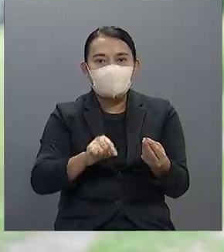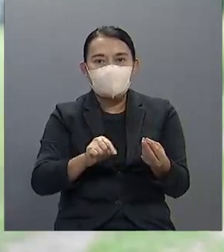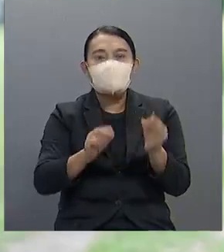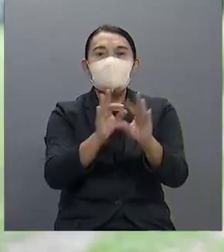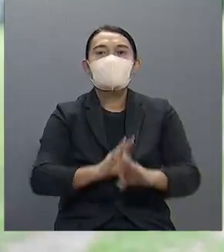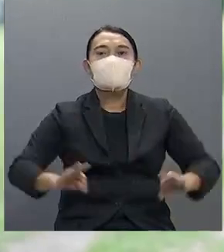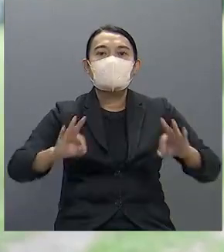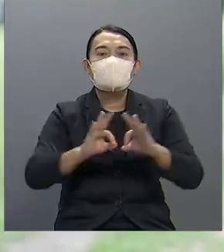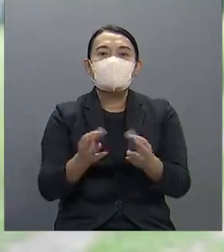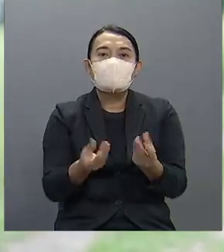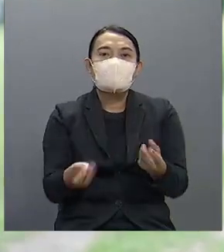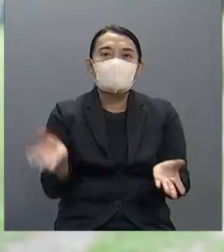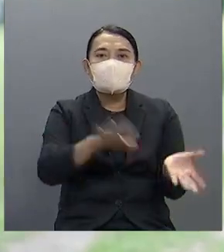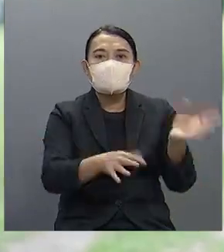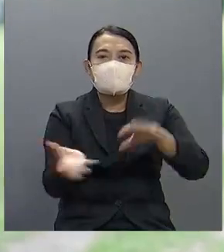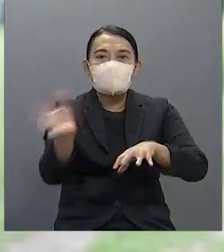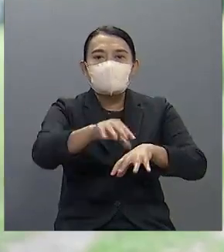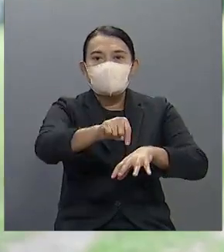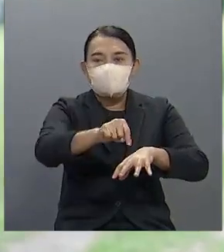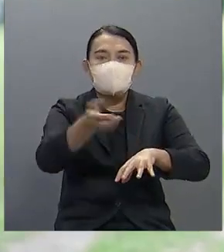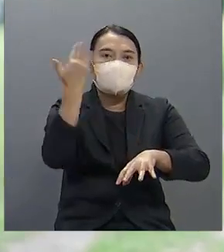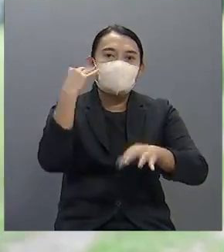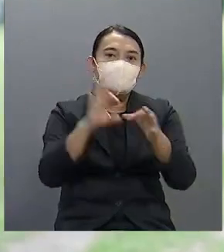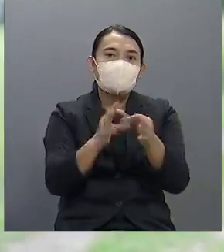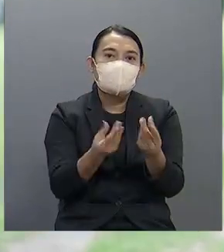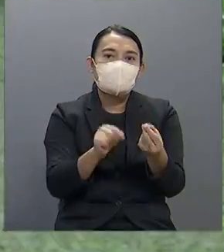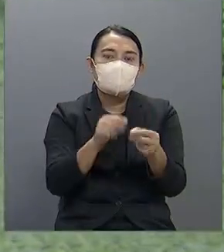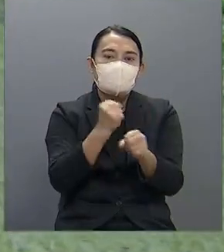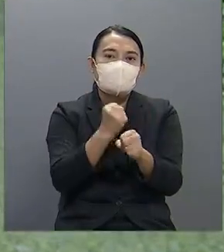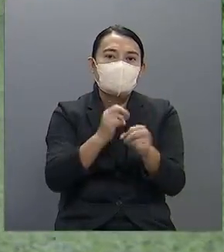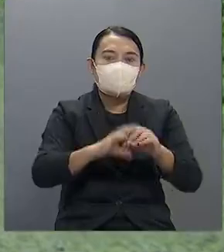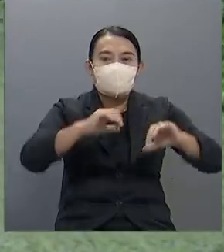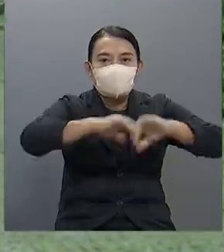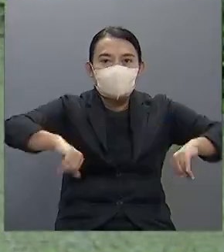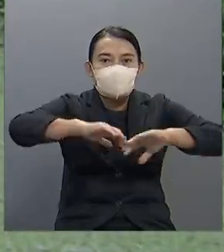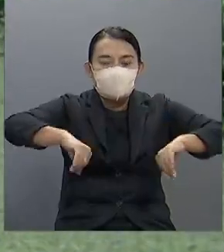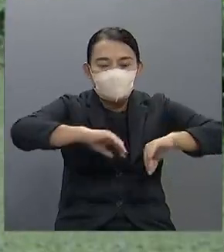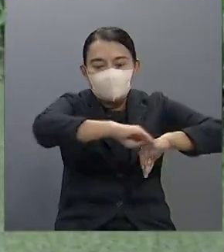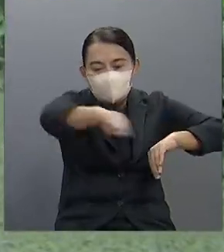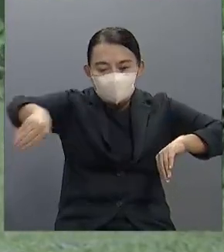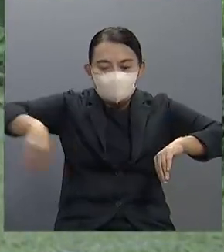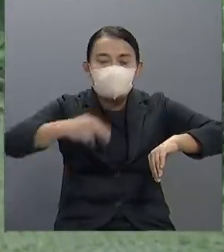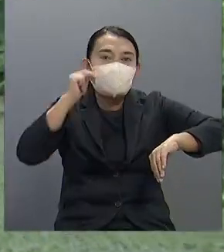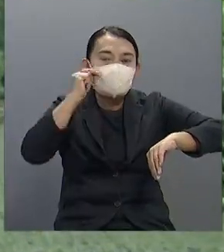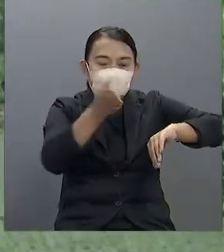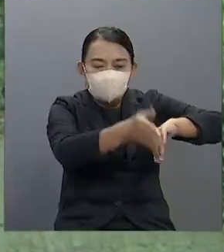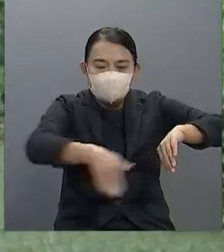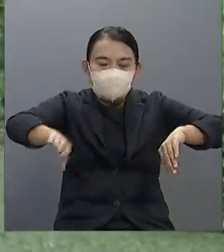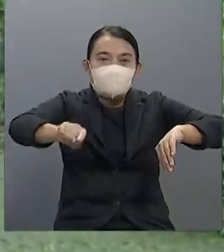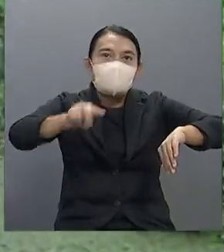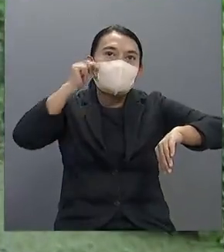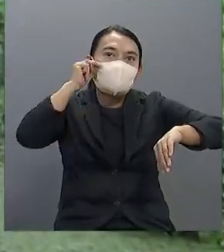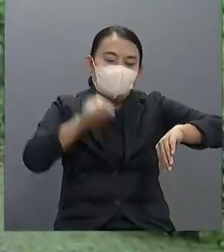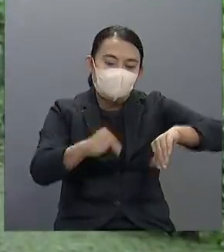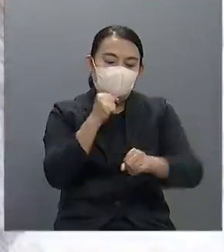มซึ่งตรงเนี้ยนะครับมันก็เป็นรูปแบบของการที่เราจะขุดสระน้ำเพื่อการเกษตรเอาดินที่ได้จากสระน้ำเล็กๆเนี่ยนะครับหรือเราเรียกว่าหลุมขุดหลุมคกเอามาถม